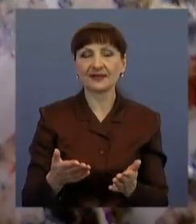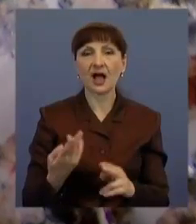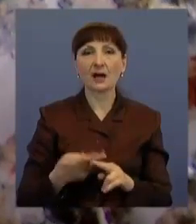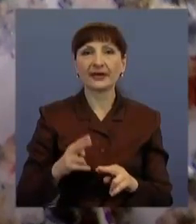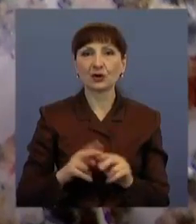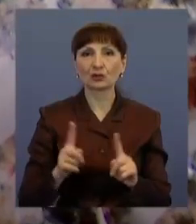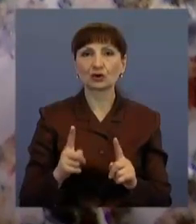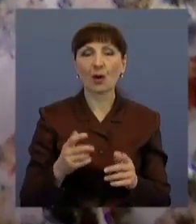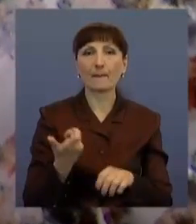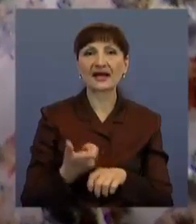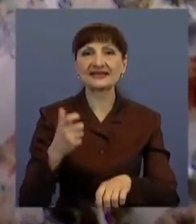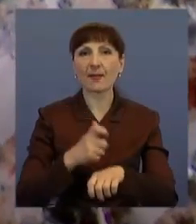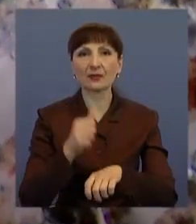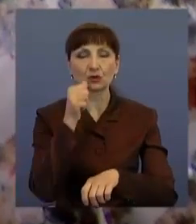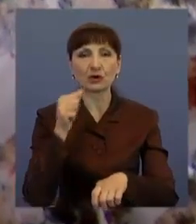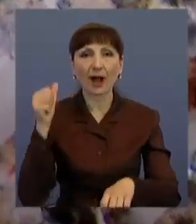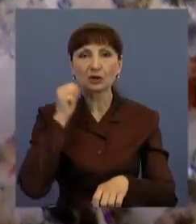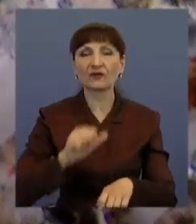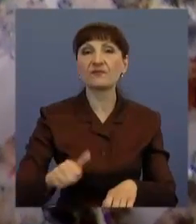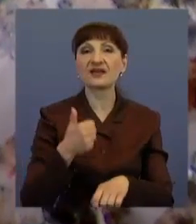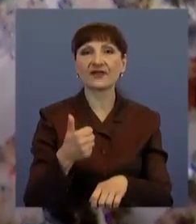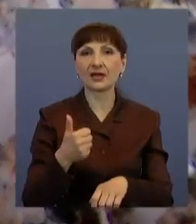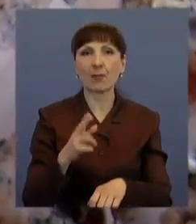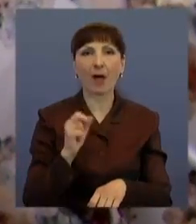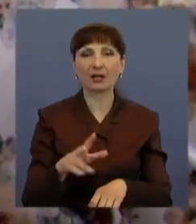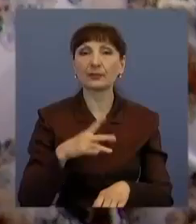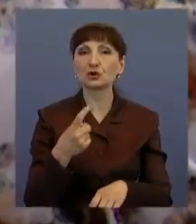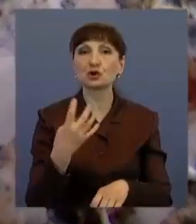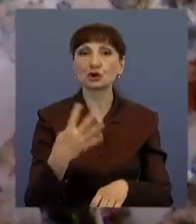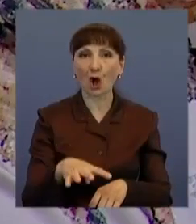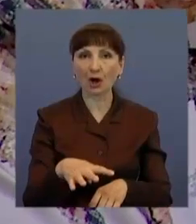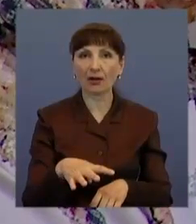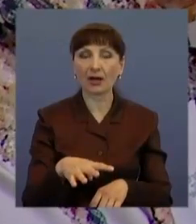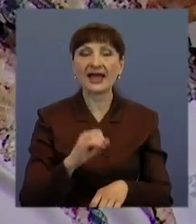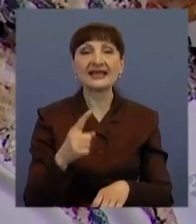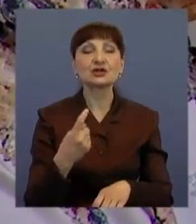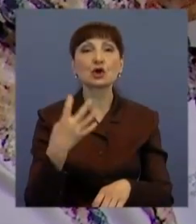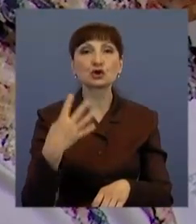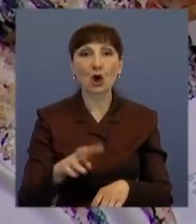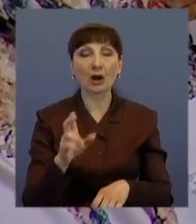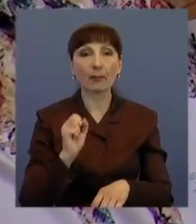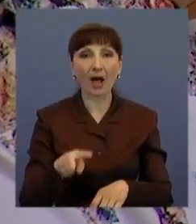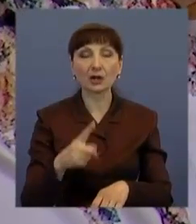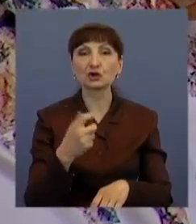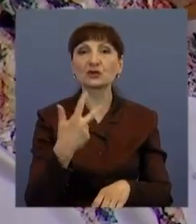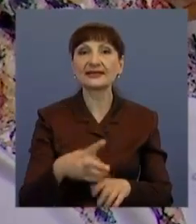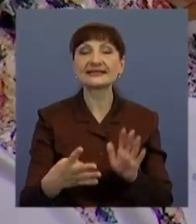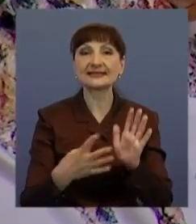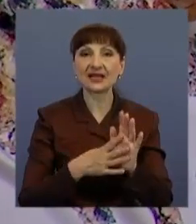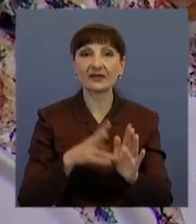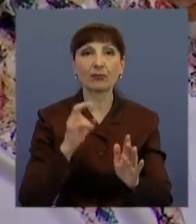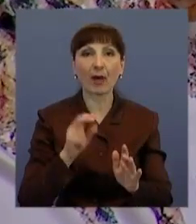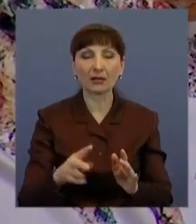что максимальных в прошлом году впервые максимальный балл был 140, из максимальных 140 баллов 139